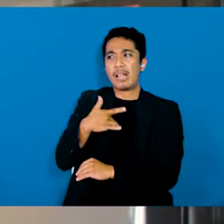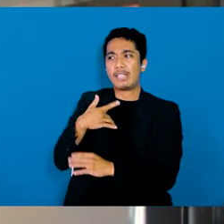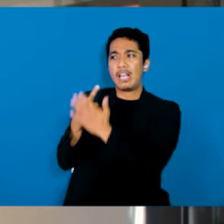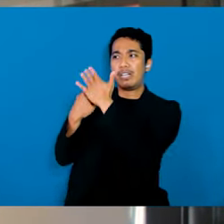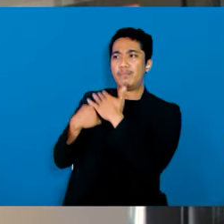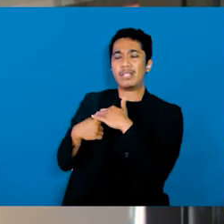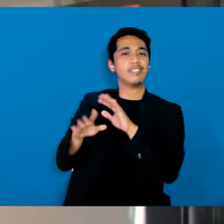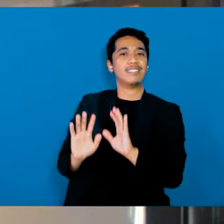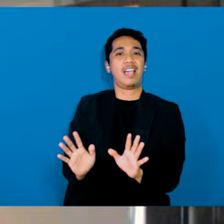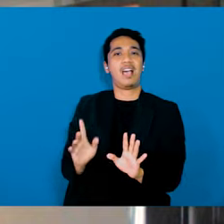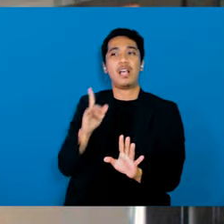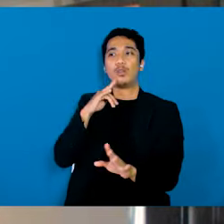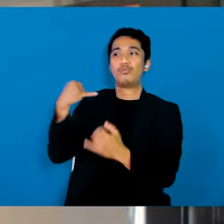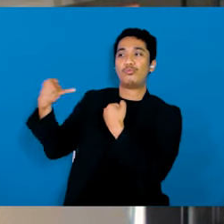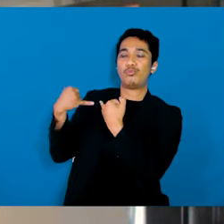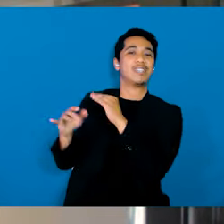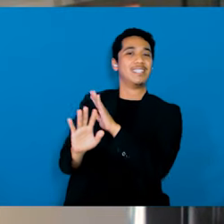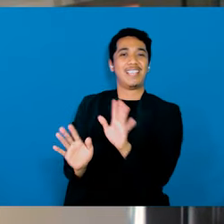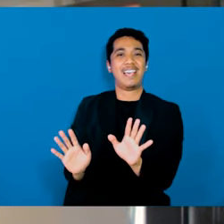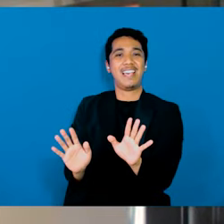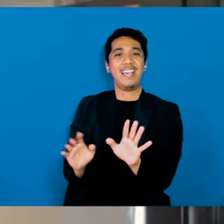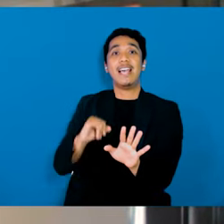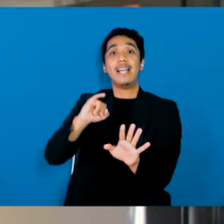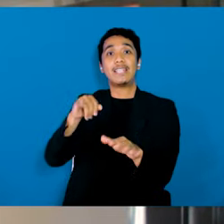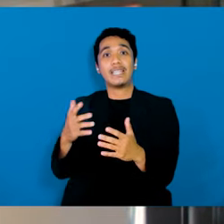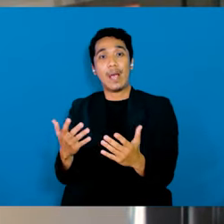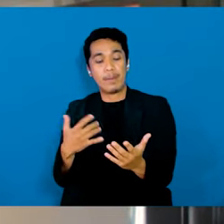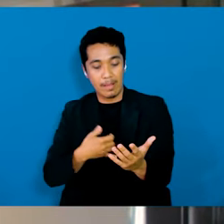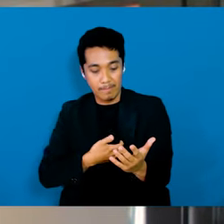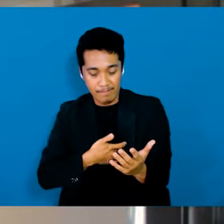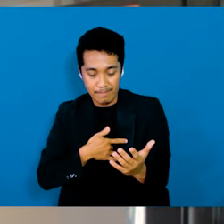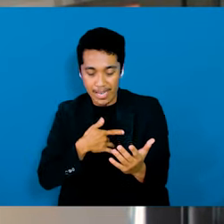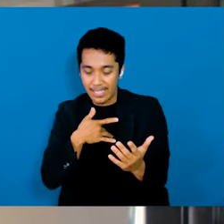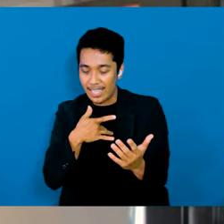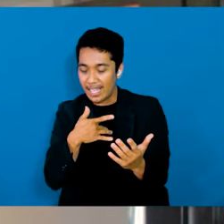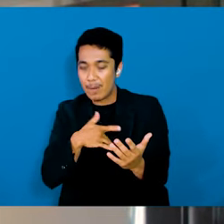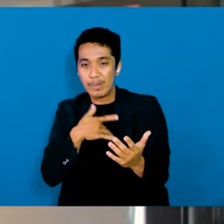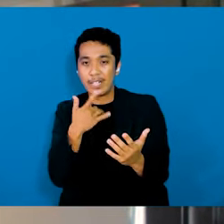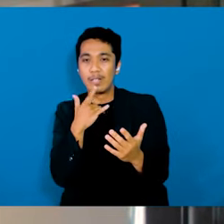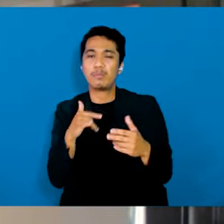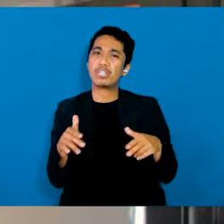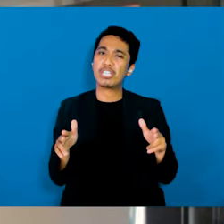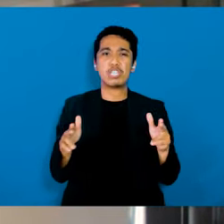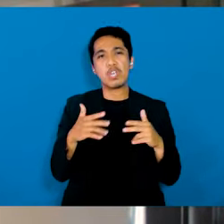ya, tidak merasakan bullying dan sebagainya, sehingga merasakan